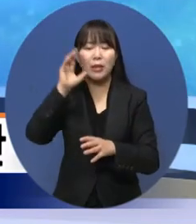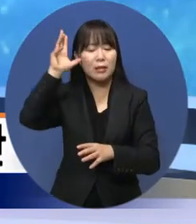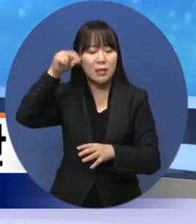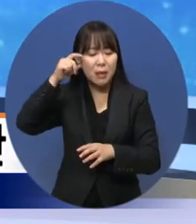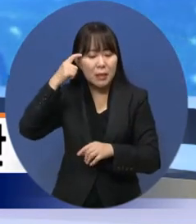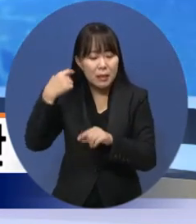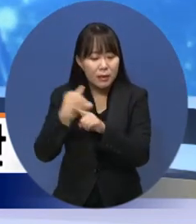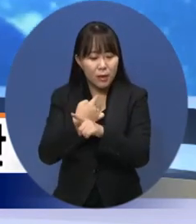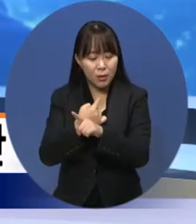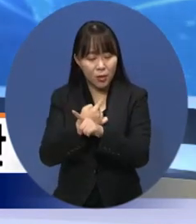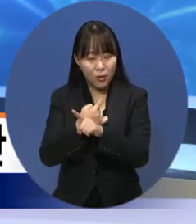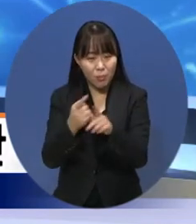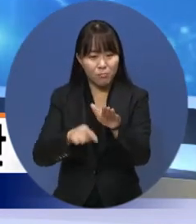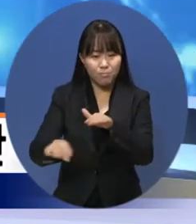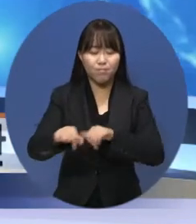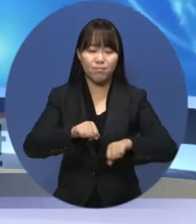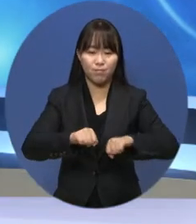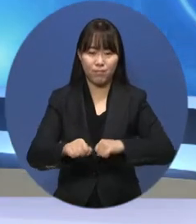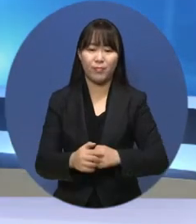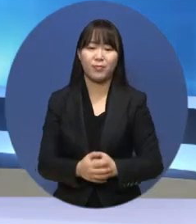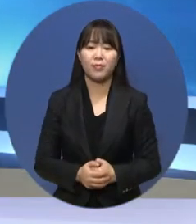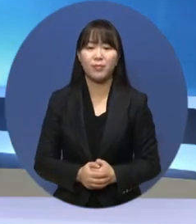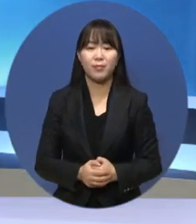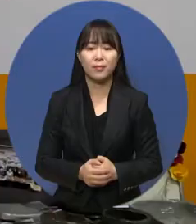인식 개선에 앞장 섰습니다